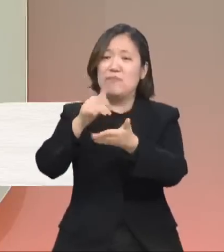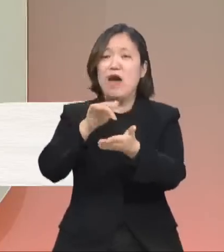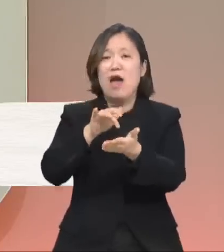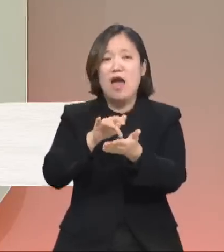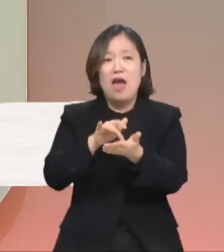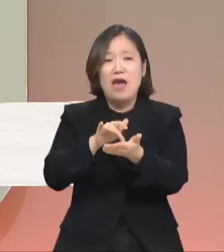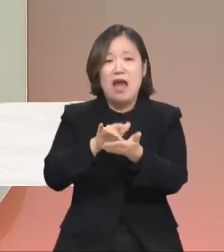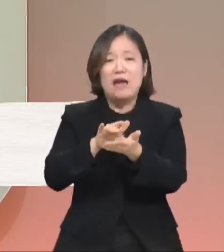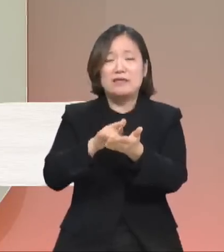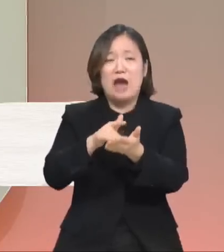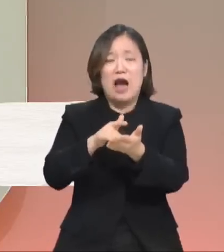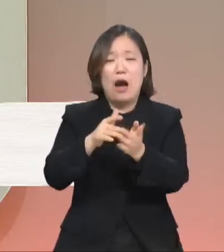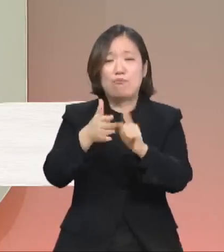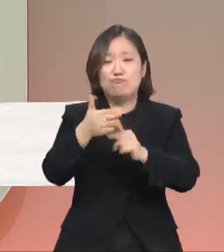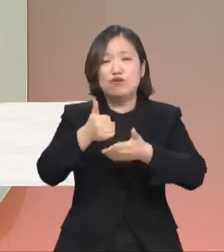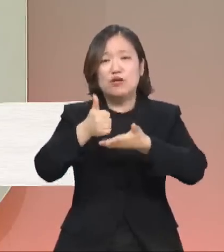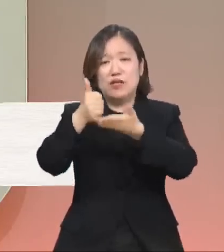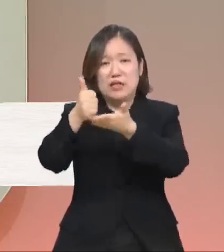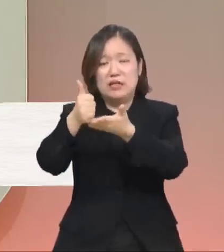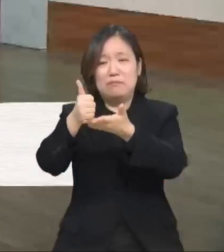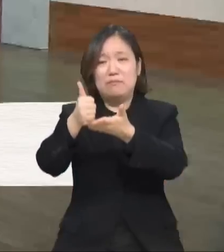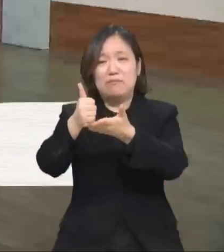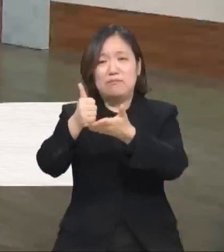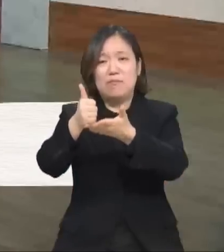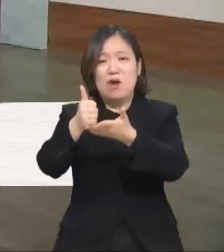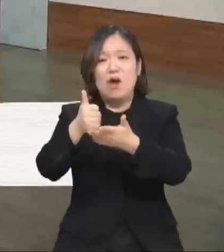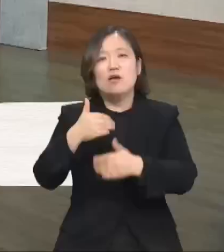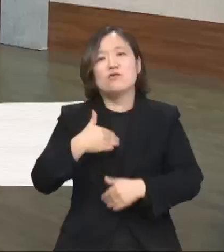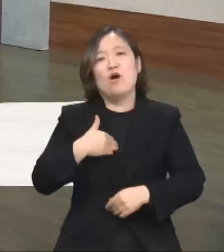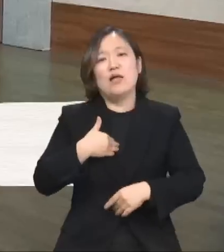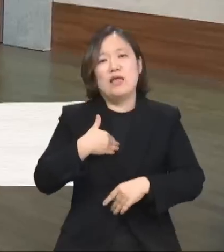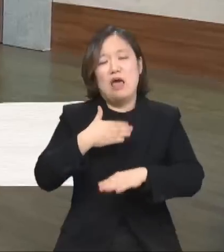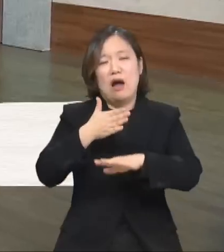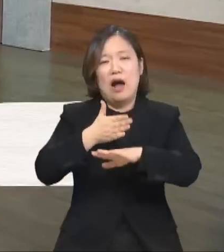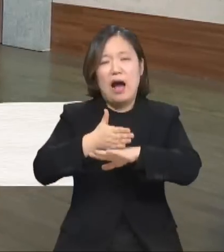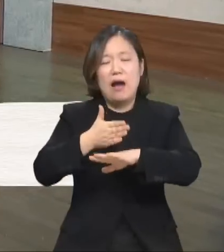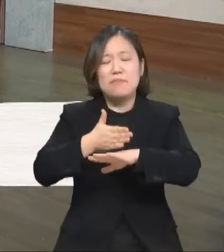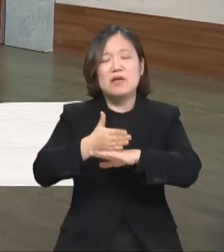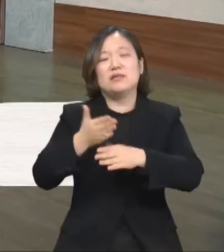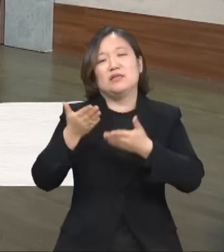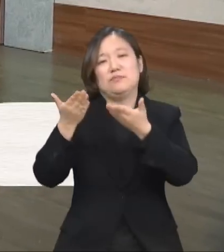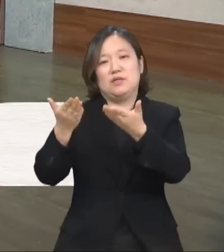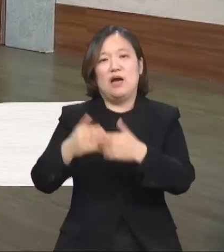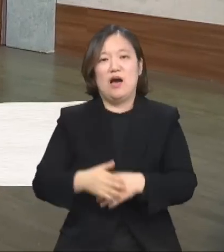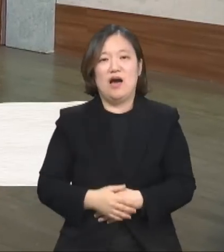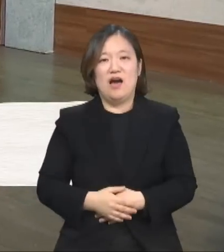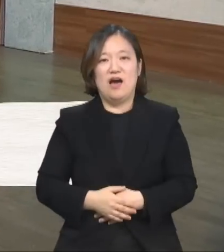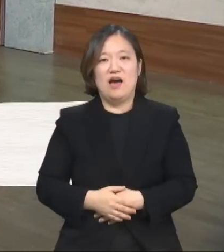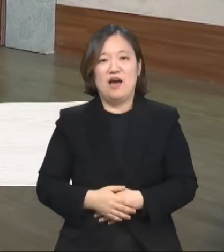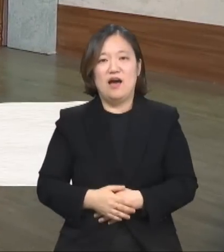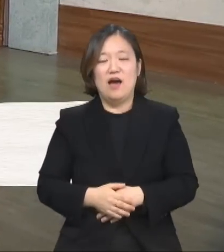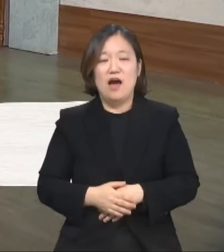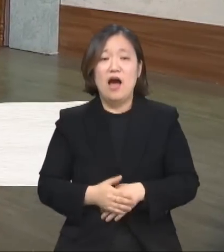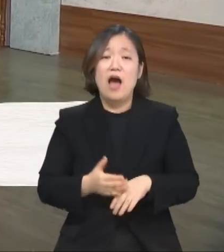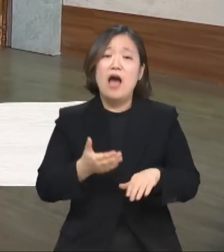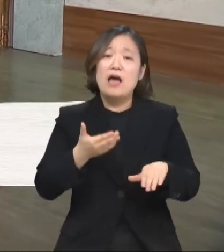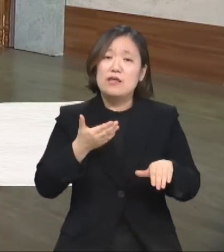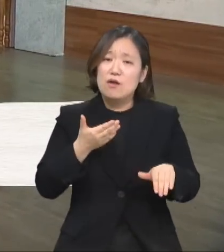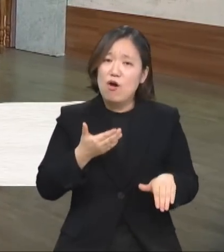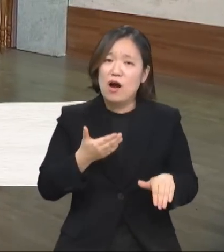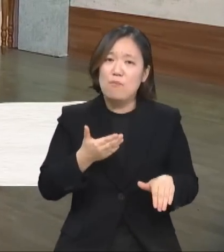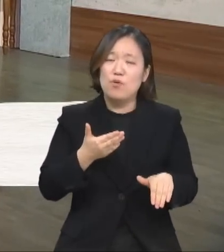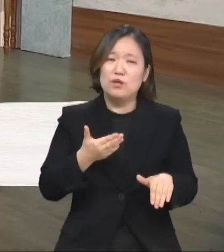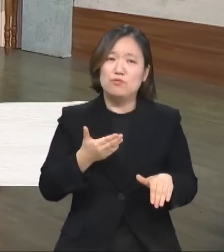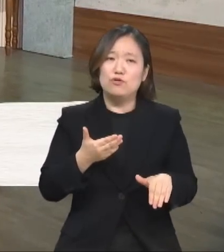주셔서 정말 감사합니다 나무 석가모니불 나무 석가모니불 나무